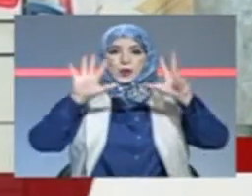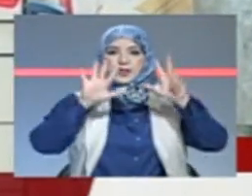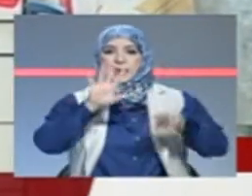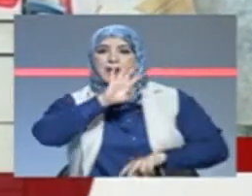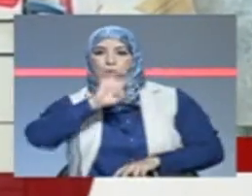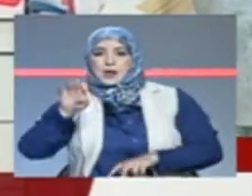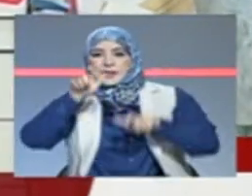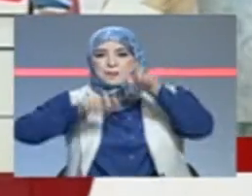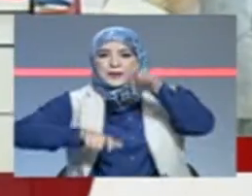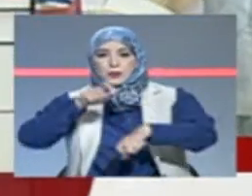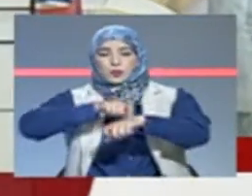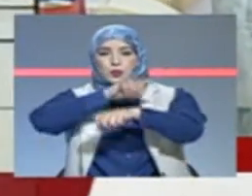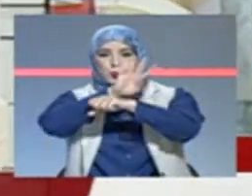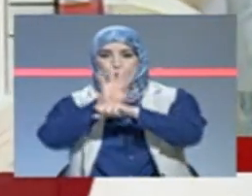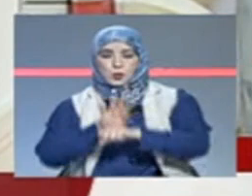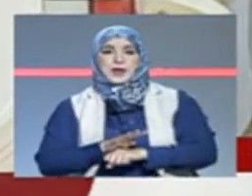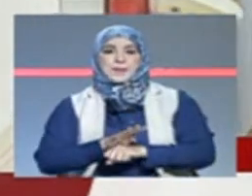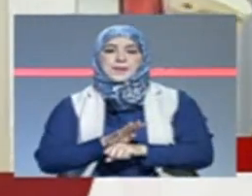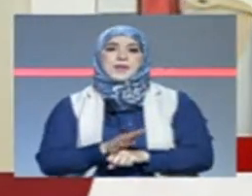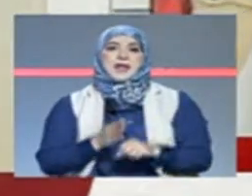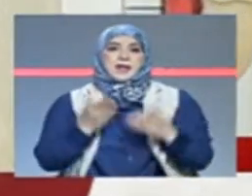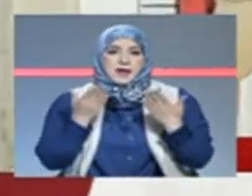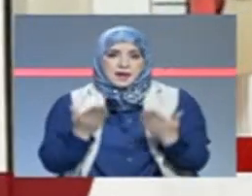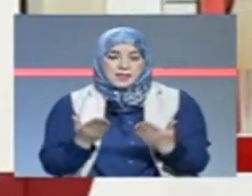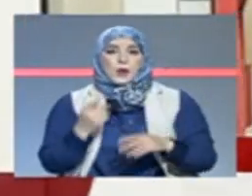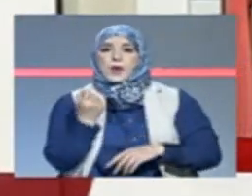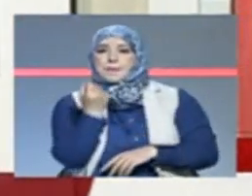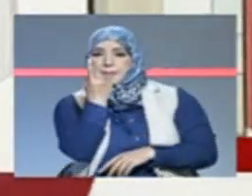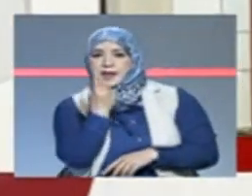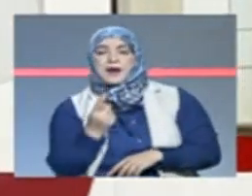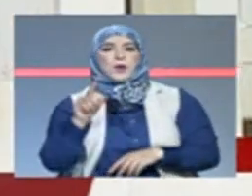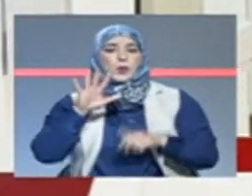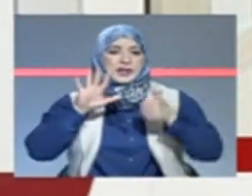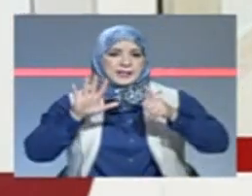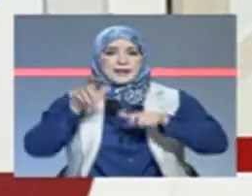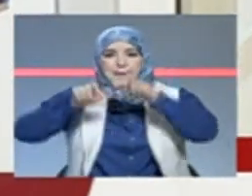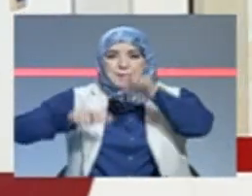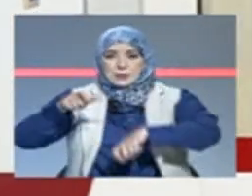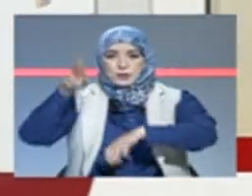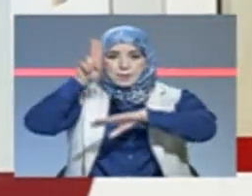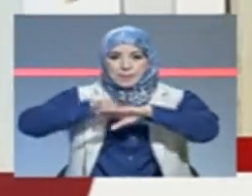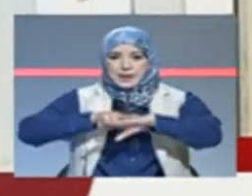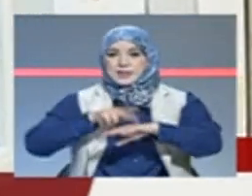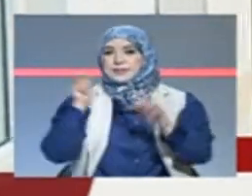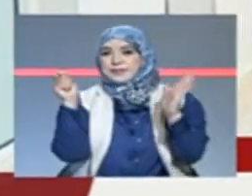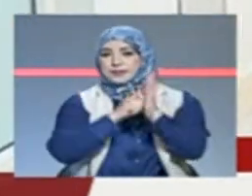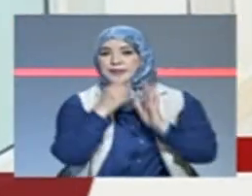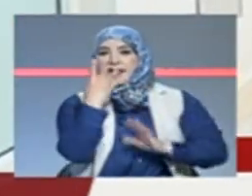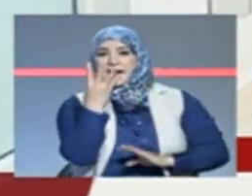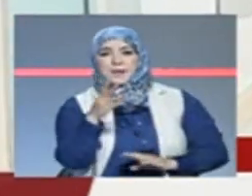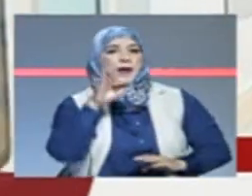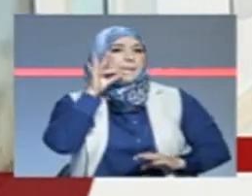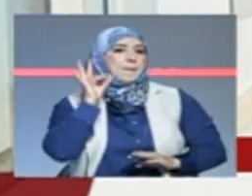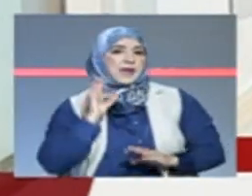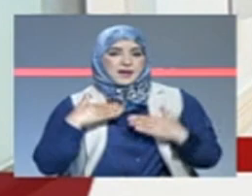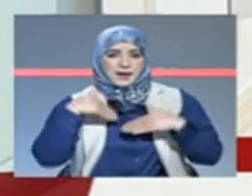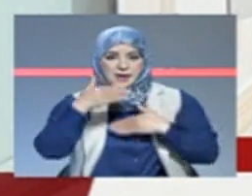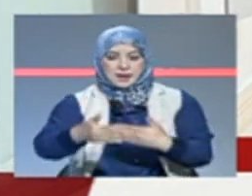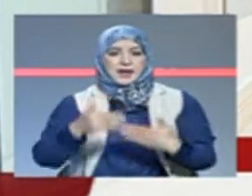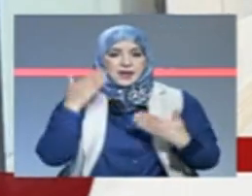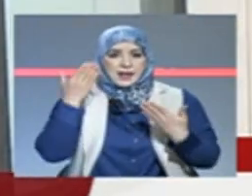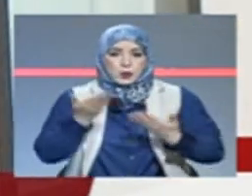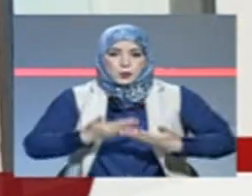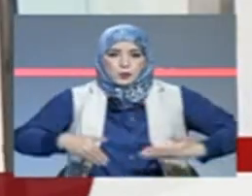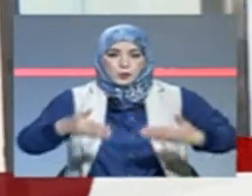1448 إصابة جديدة بفيروس كورونا و106 حالات وفاة بتاريخ 4 مايو الجاري. وضع